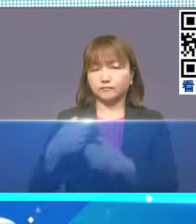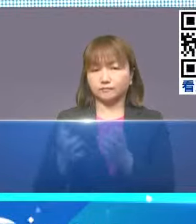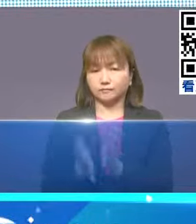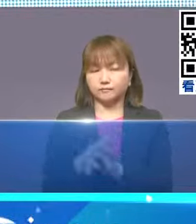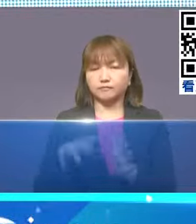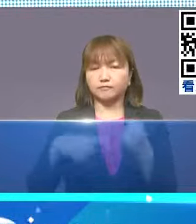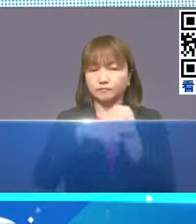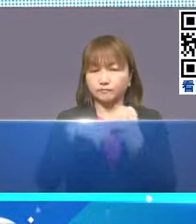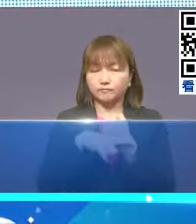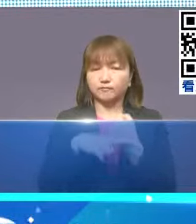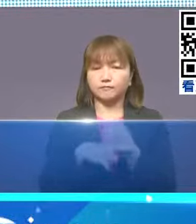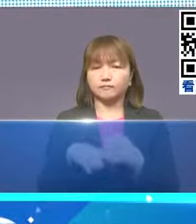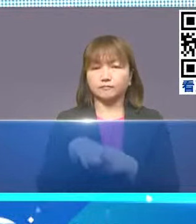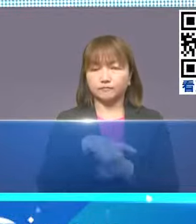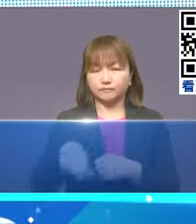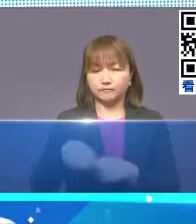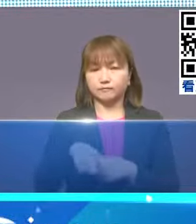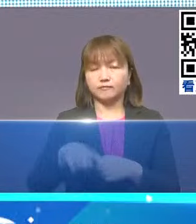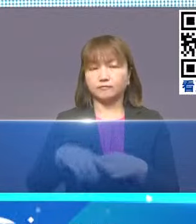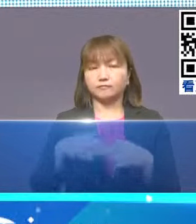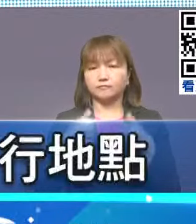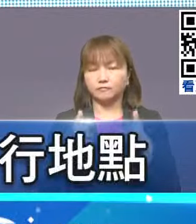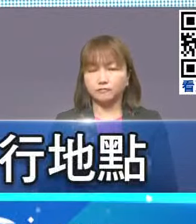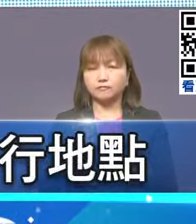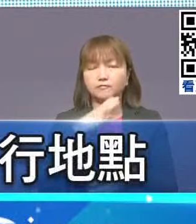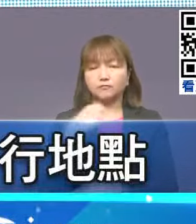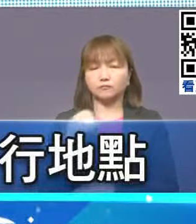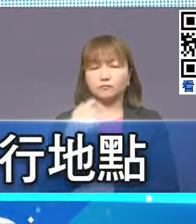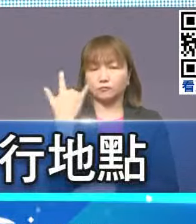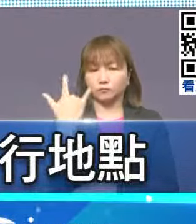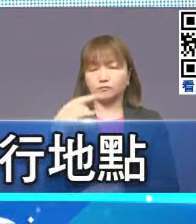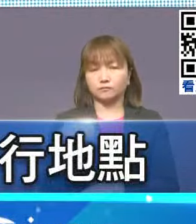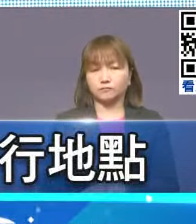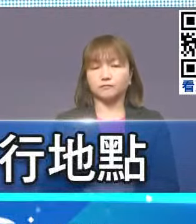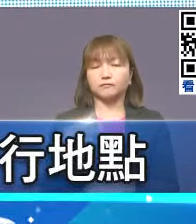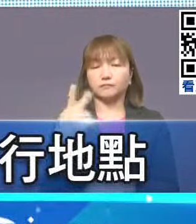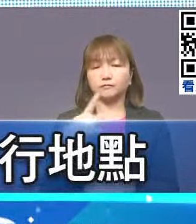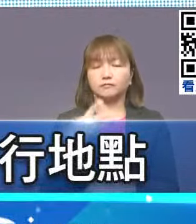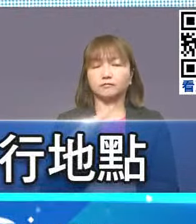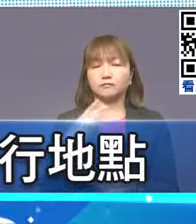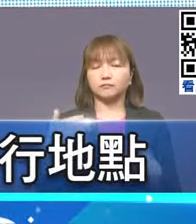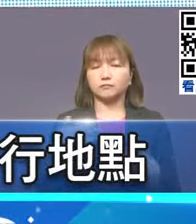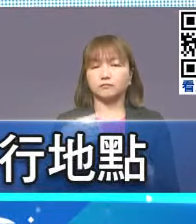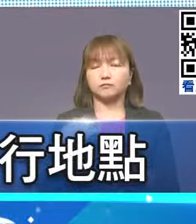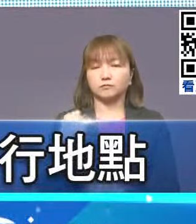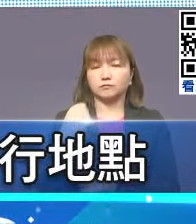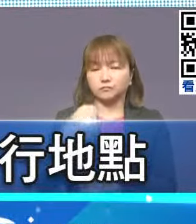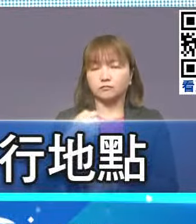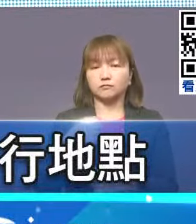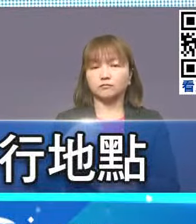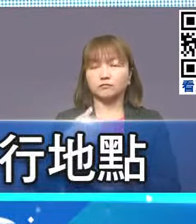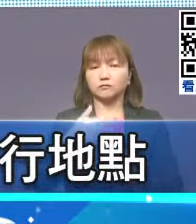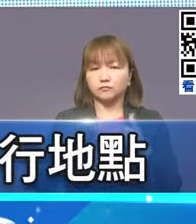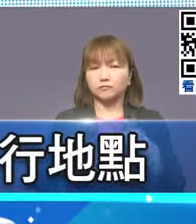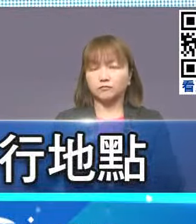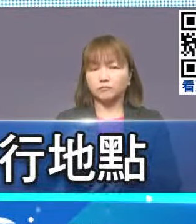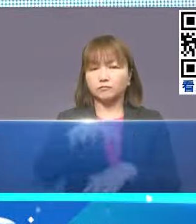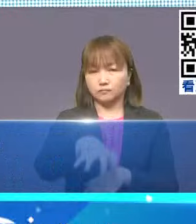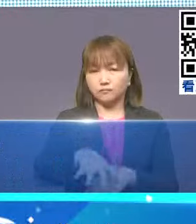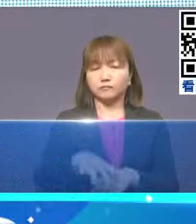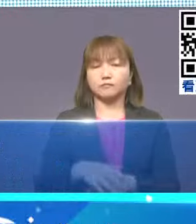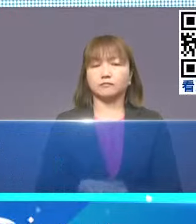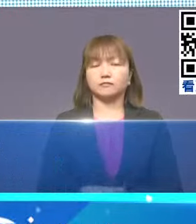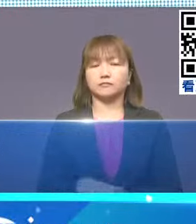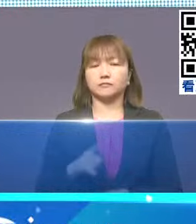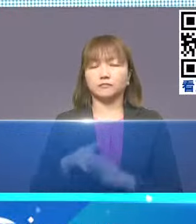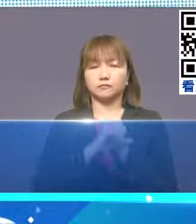在研究这整个仪式，包括驻港或者是交接仪式的举行的地点，那